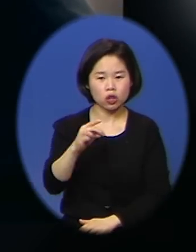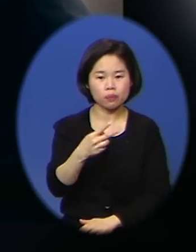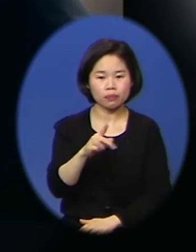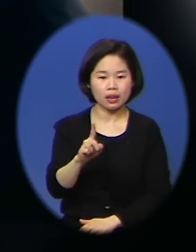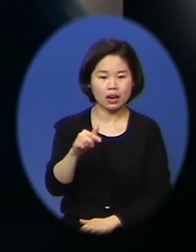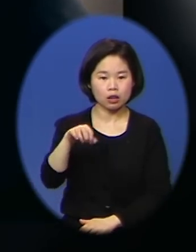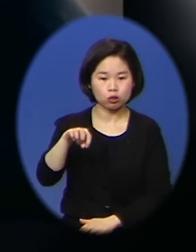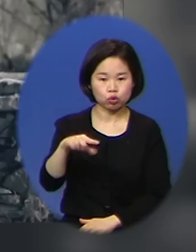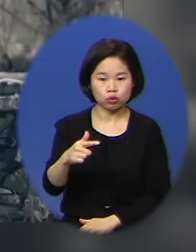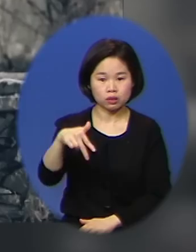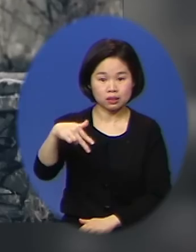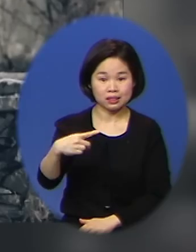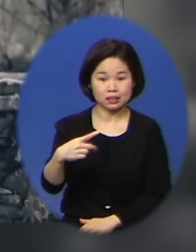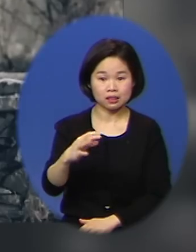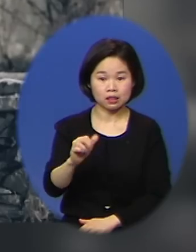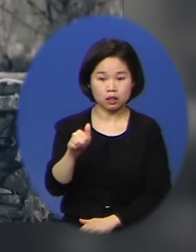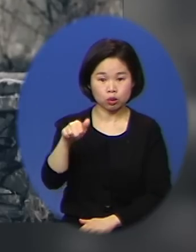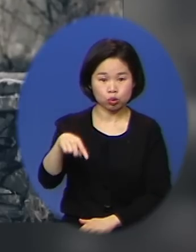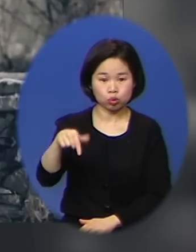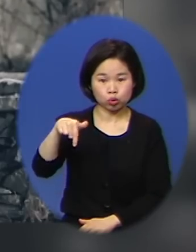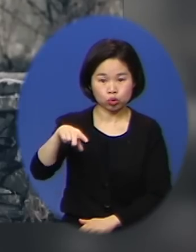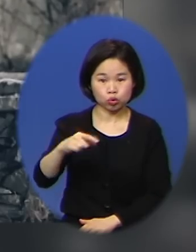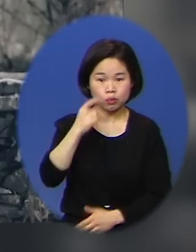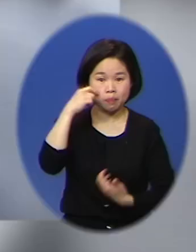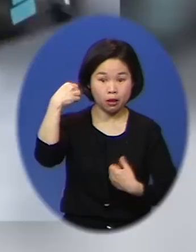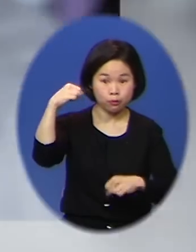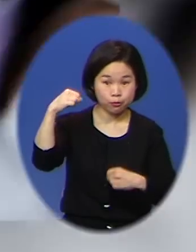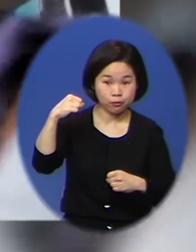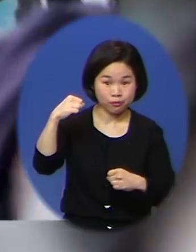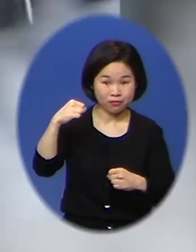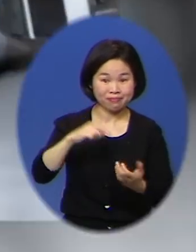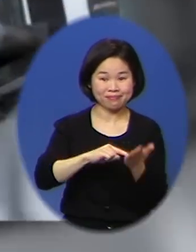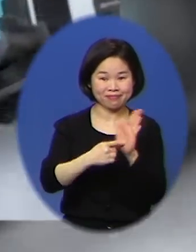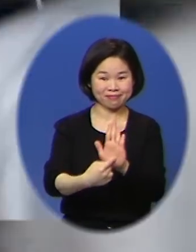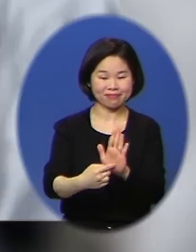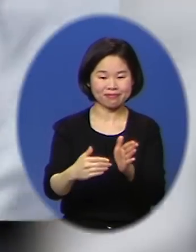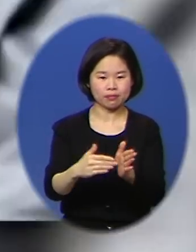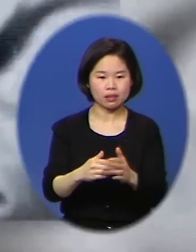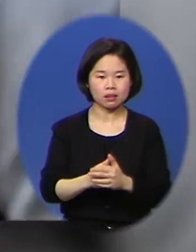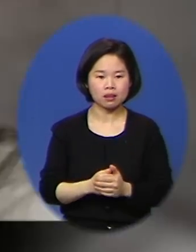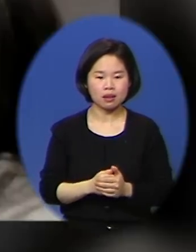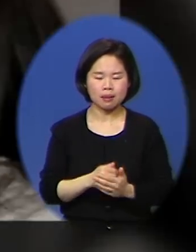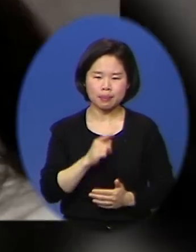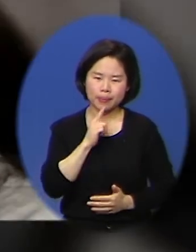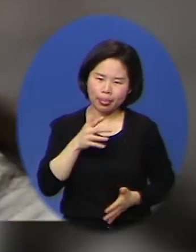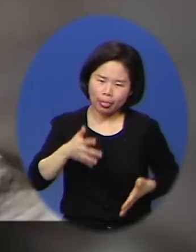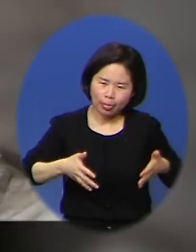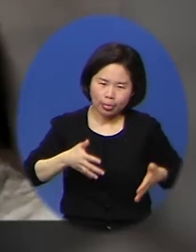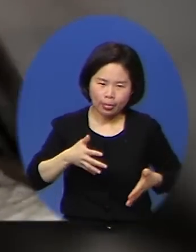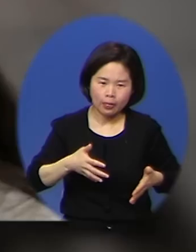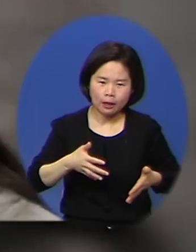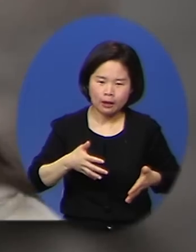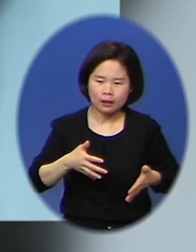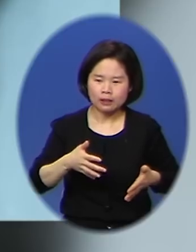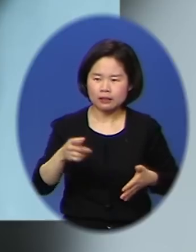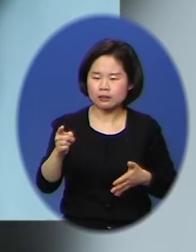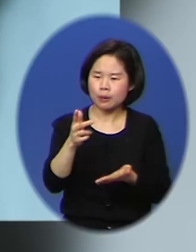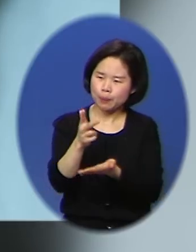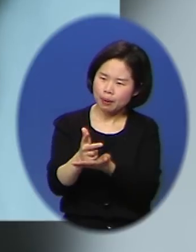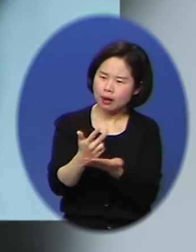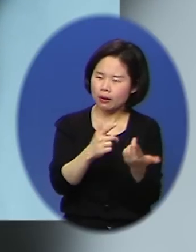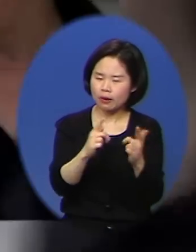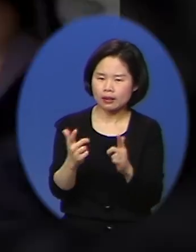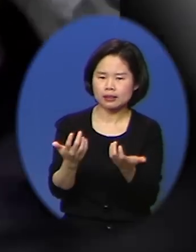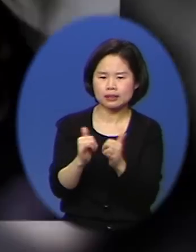배우로 세상 사람들에게 알려지기 시작했다. 불안한 발음과 주변 스태프들과의